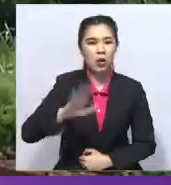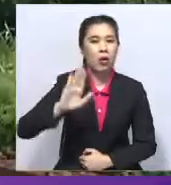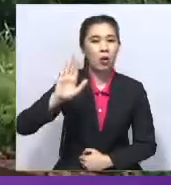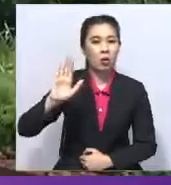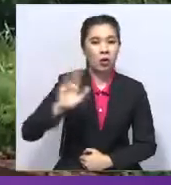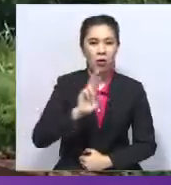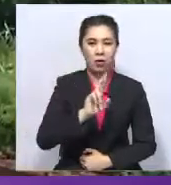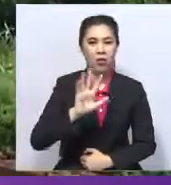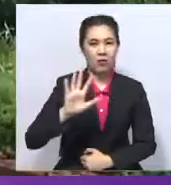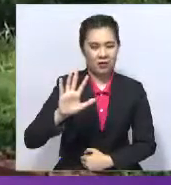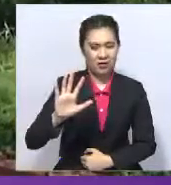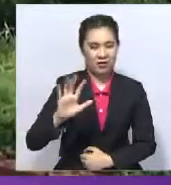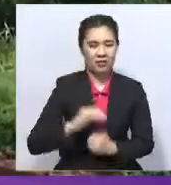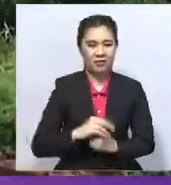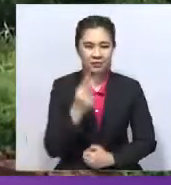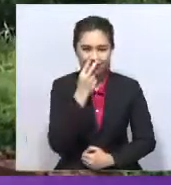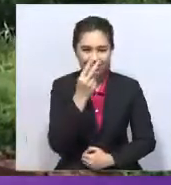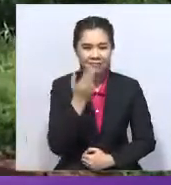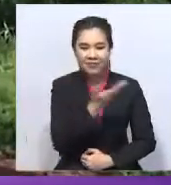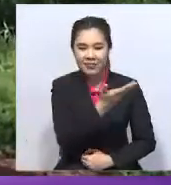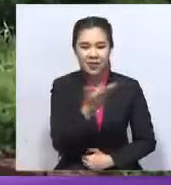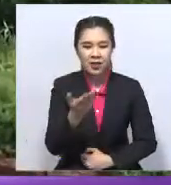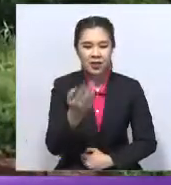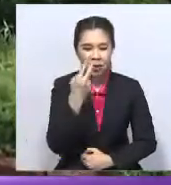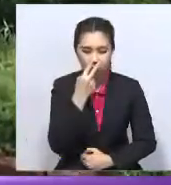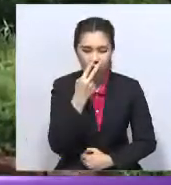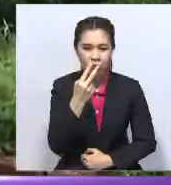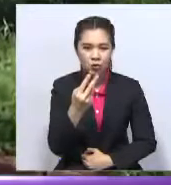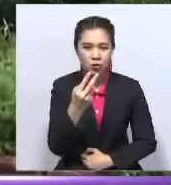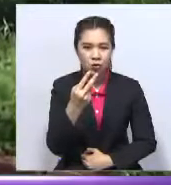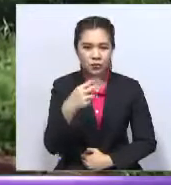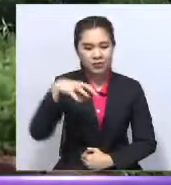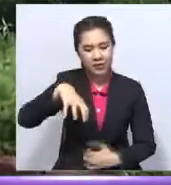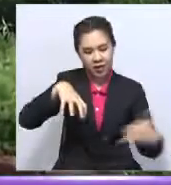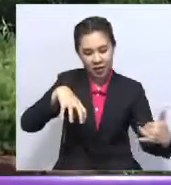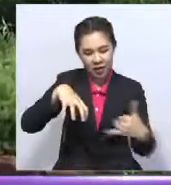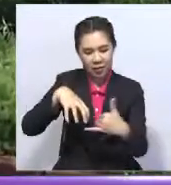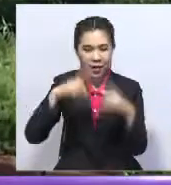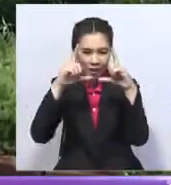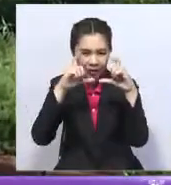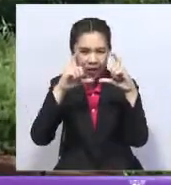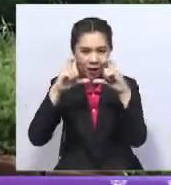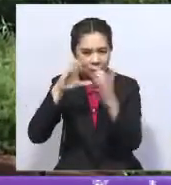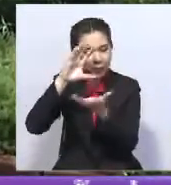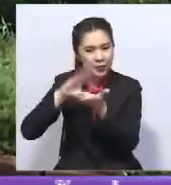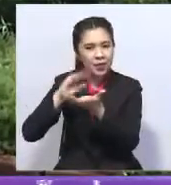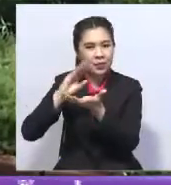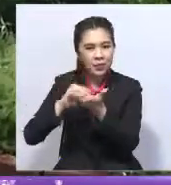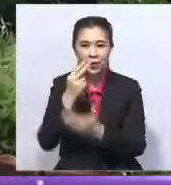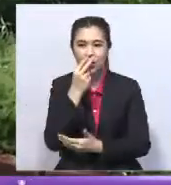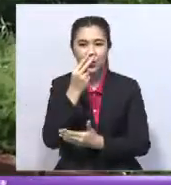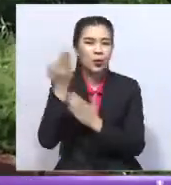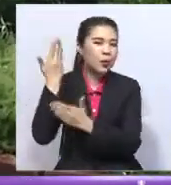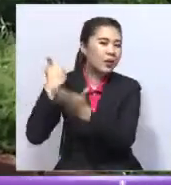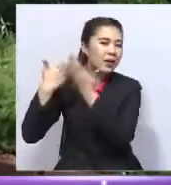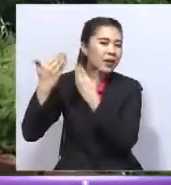กาลที่5นะครับเพื่อให้คุณผู้ชมที่ได้มาเที่ยวชมงานนี้ได้แวะเวียนเข้ามาถ่ายรูปไว้เป็นที่ระลึกแล้วก็เห็นถึงบรรยากาศในส